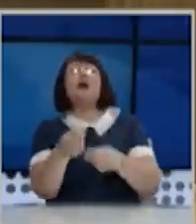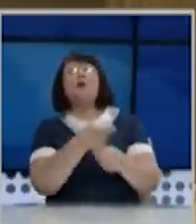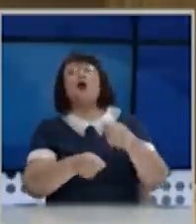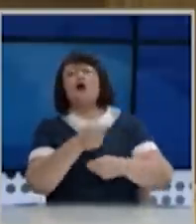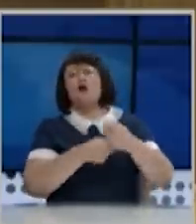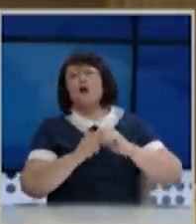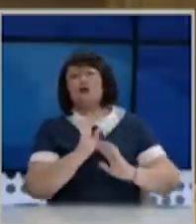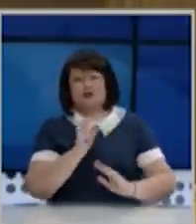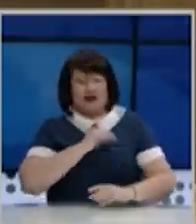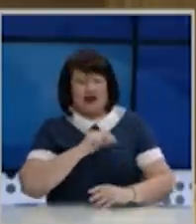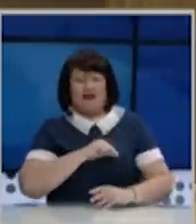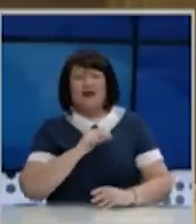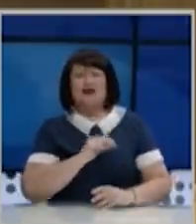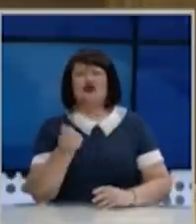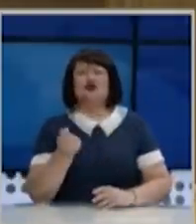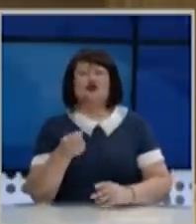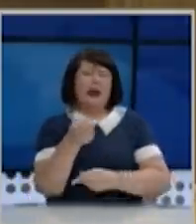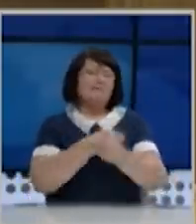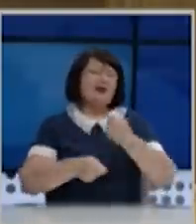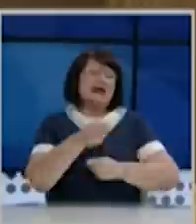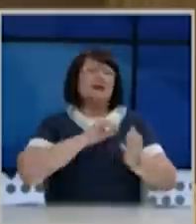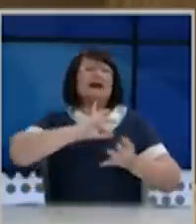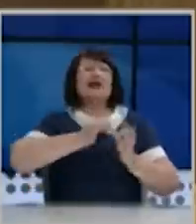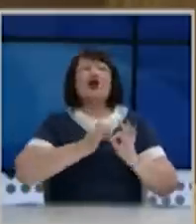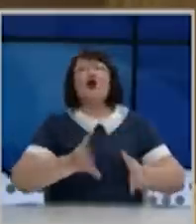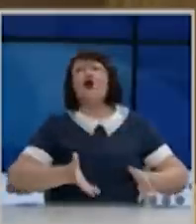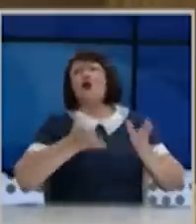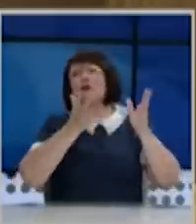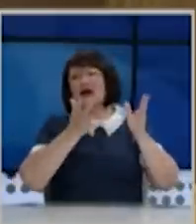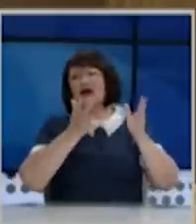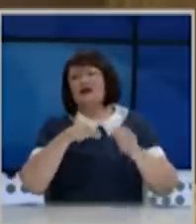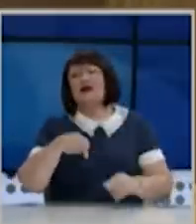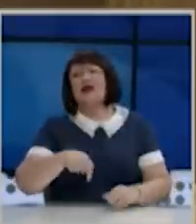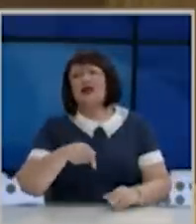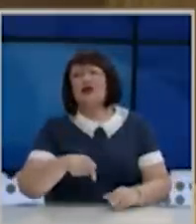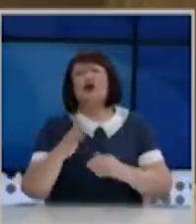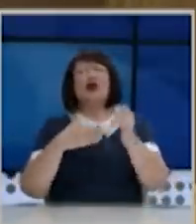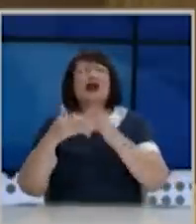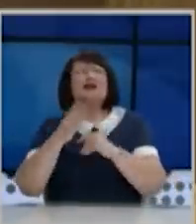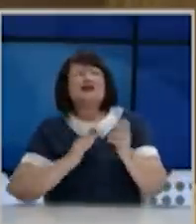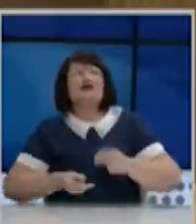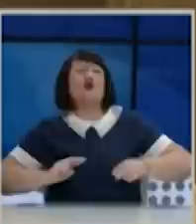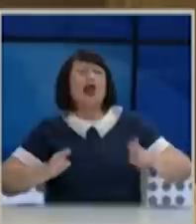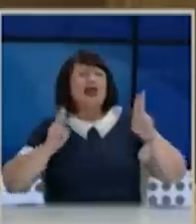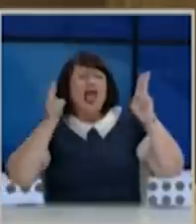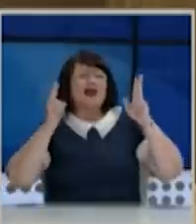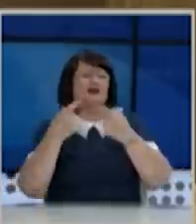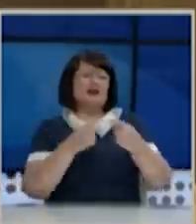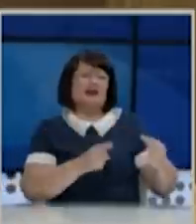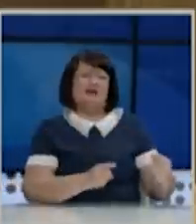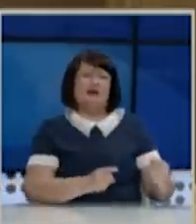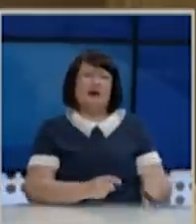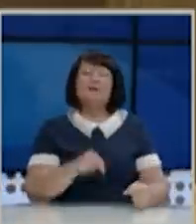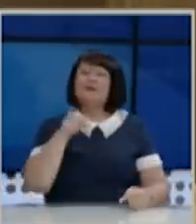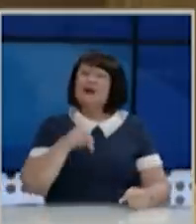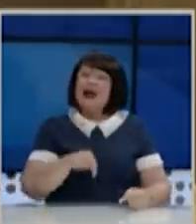Για να κερδίζουν ποιοι? Οι μεγάλοι επιχειρηματικοί όμιλοι, στη συγκεκριμένη περίπτωση των κατασκευών, της ενέργειας κλπ. Αυτοί